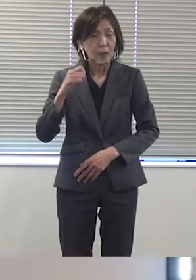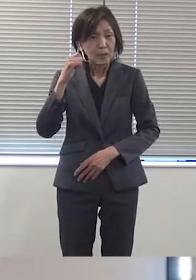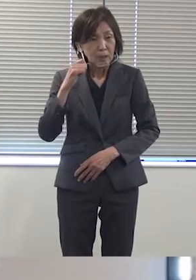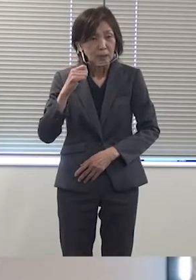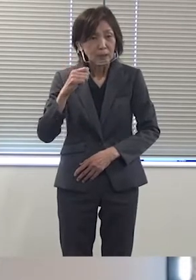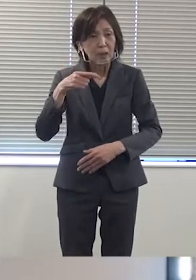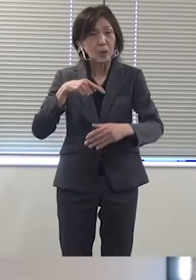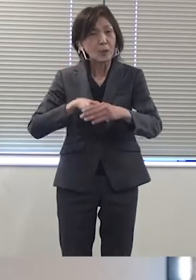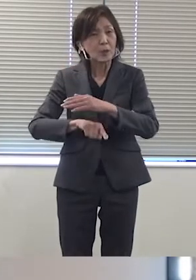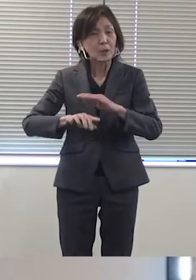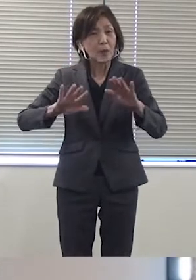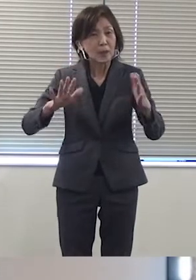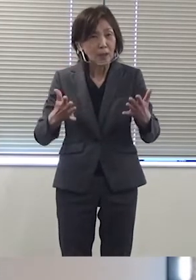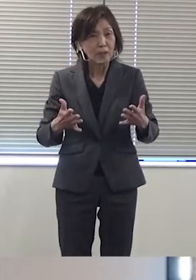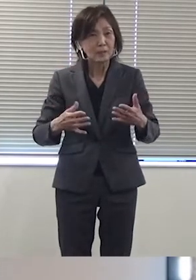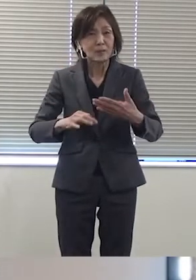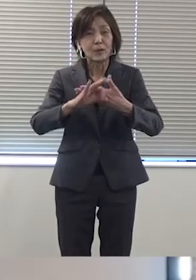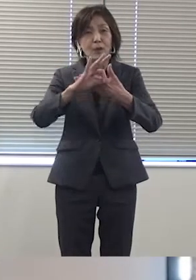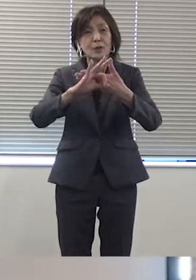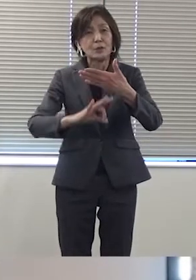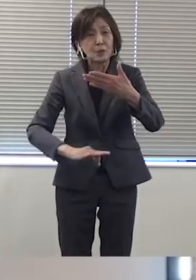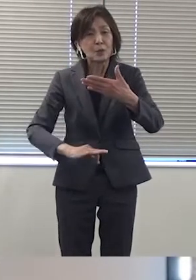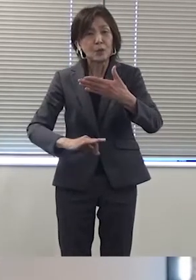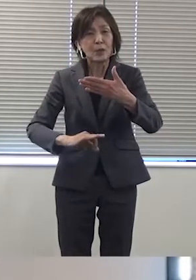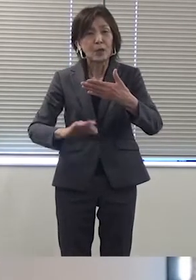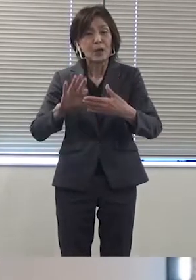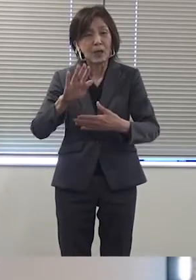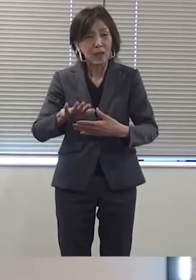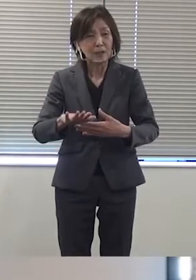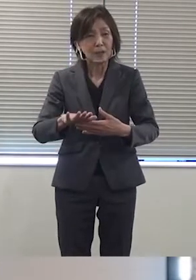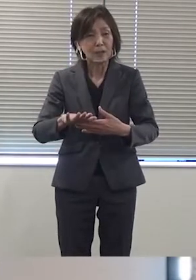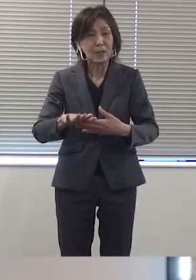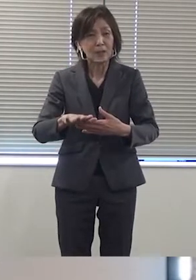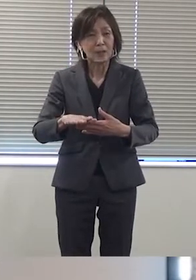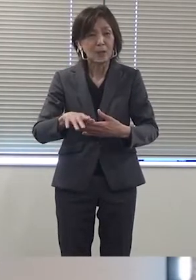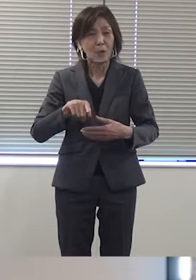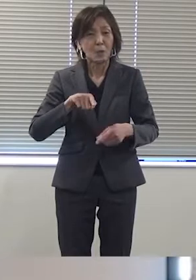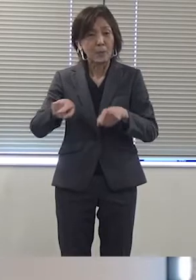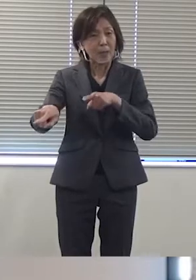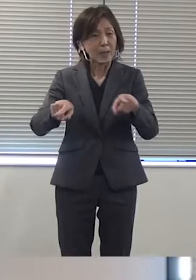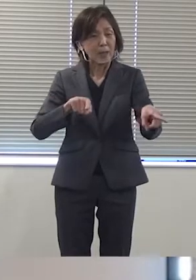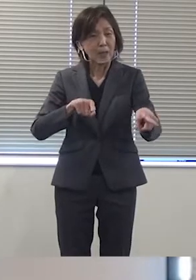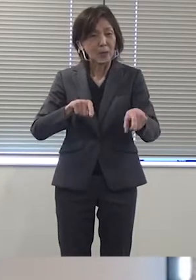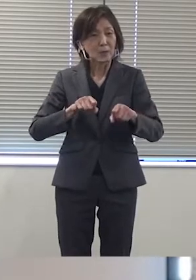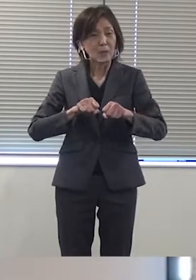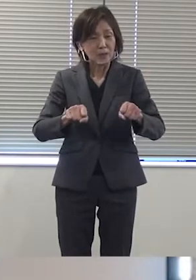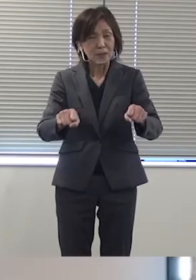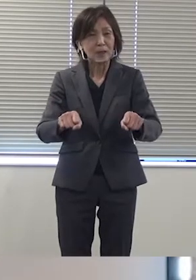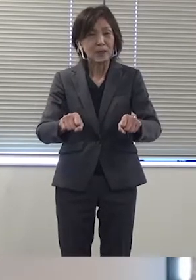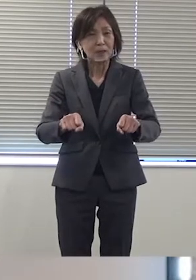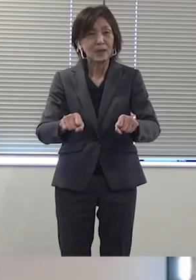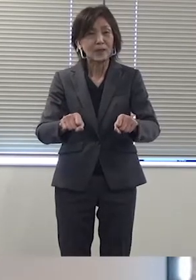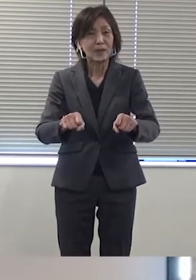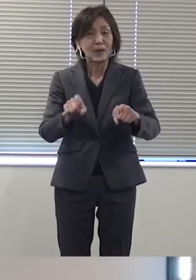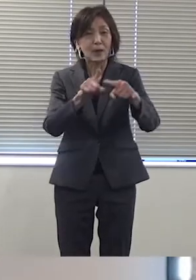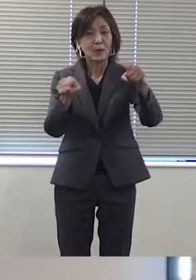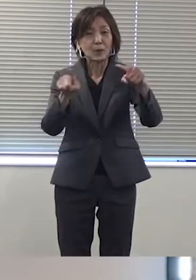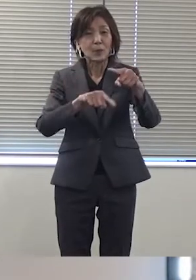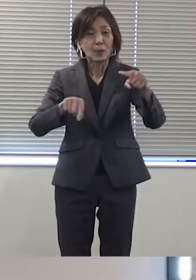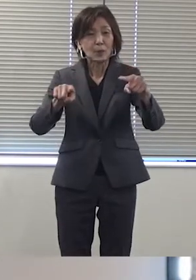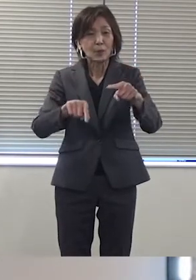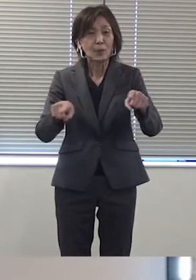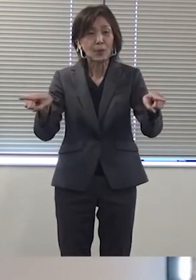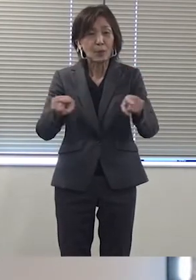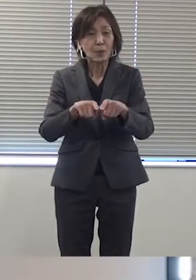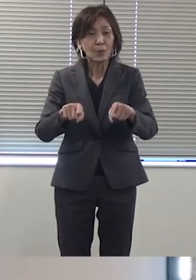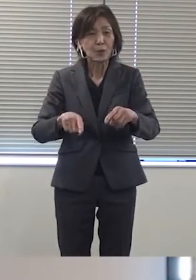なくて公共性のあるものをするというのは、なんか市長に言ってるとちょっとなんかしがたい面はあります